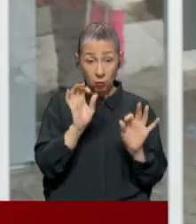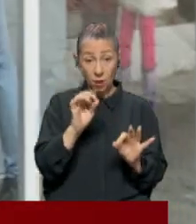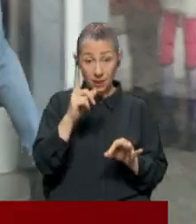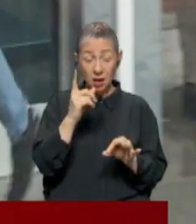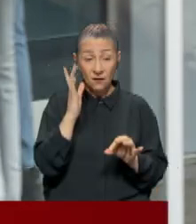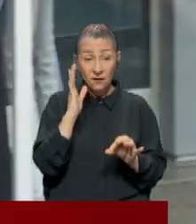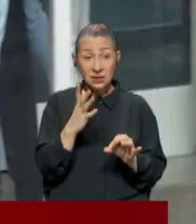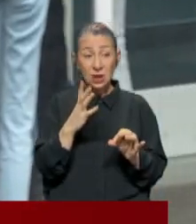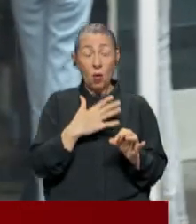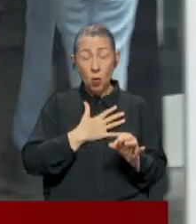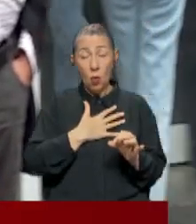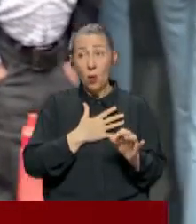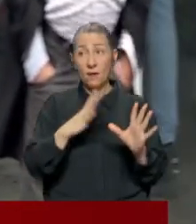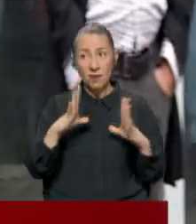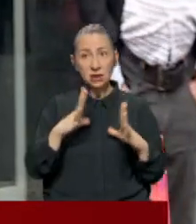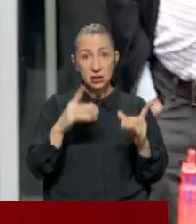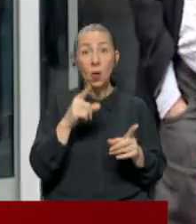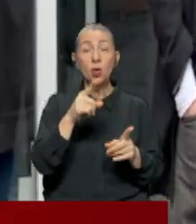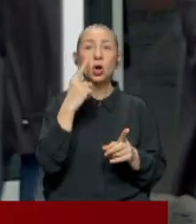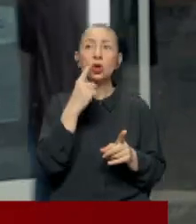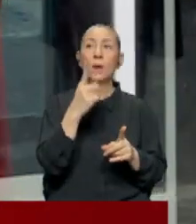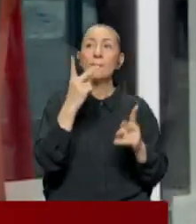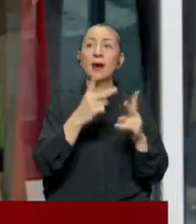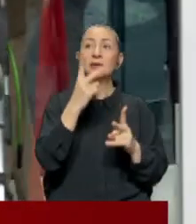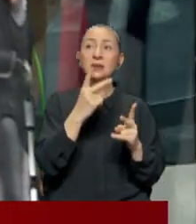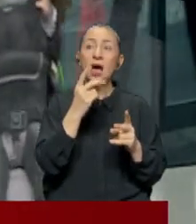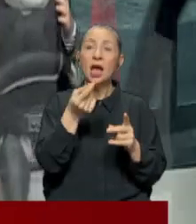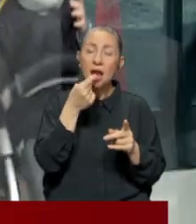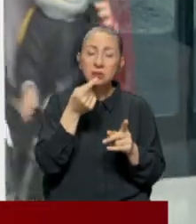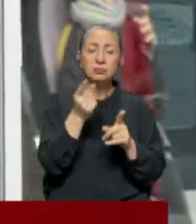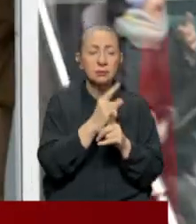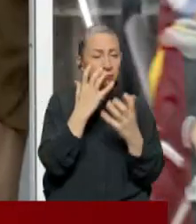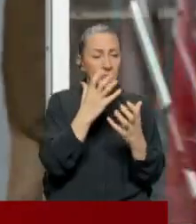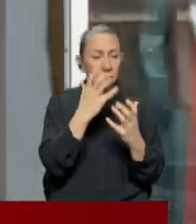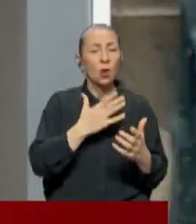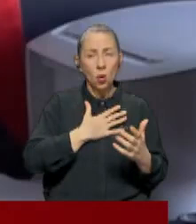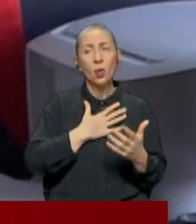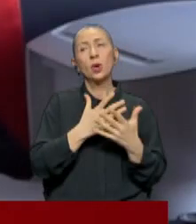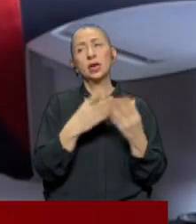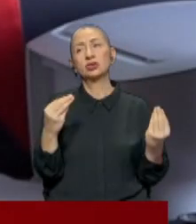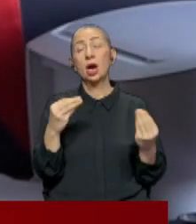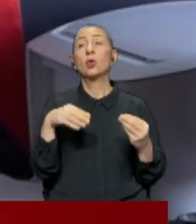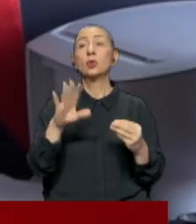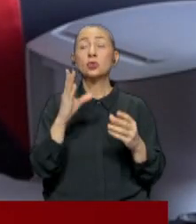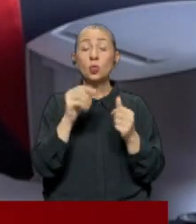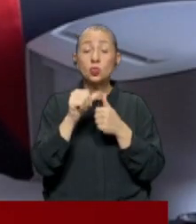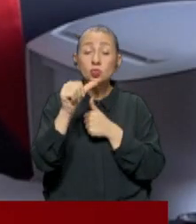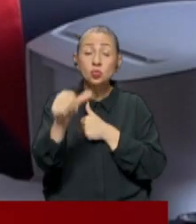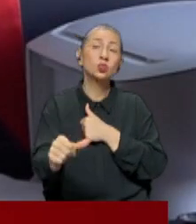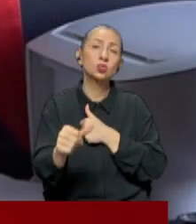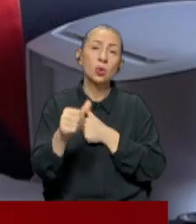bir aşırı duyarlılık öksürüğü varsa ona yönelik bazı tedavilerle bu öksürük tabii ki tedavi edilebilir. Yoksa çok uzuyor